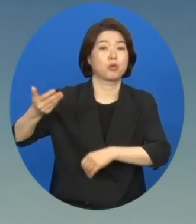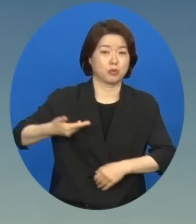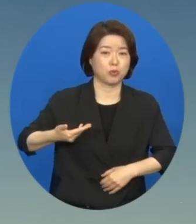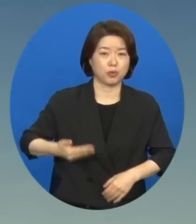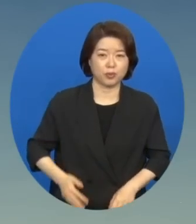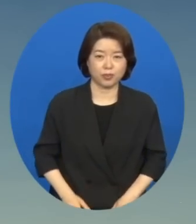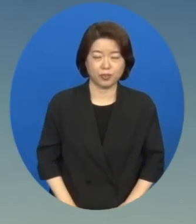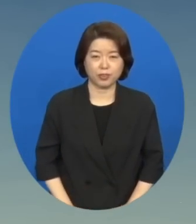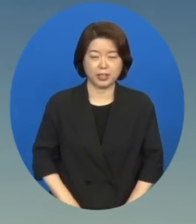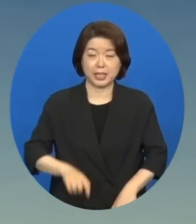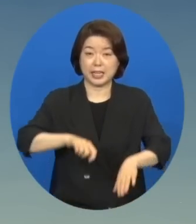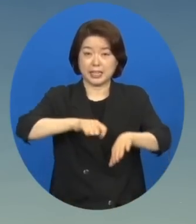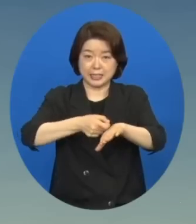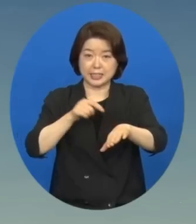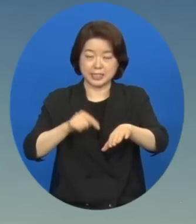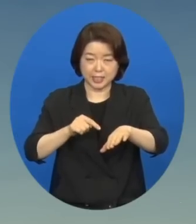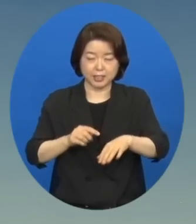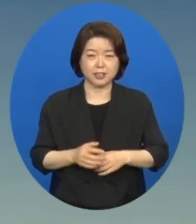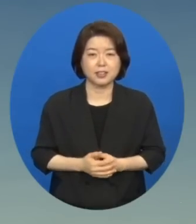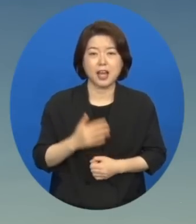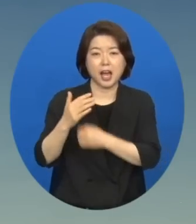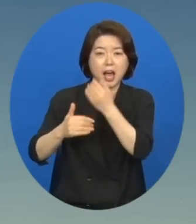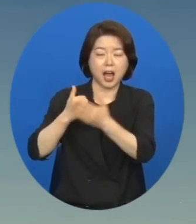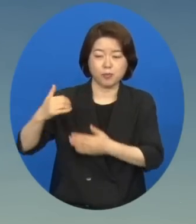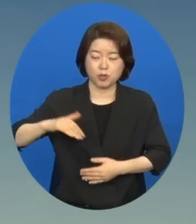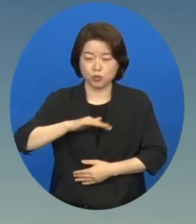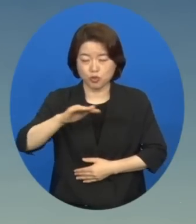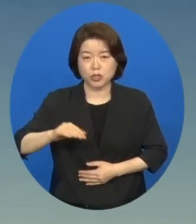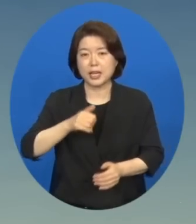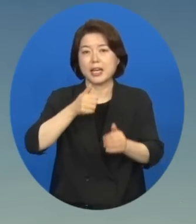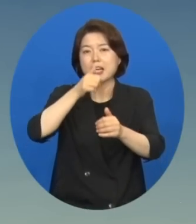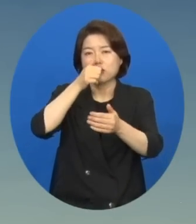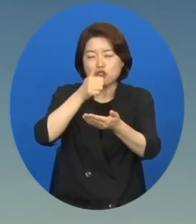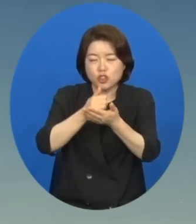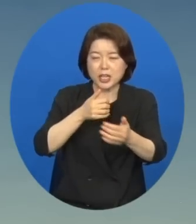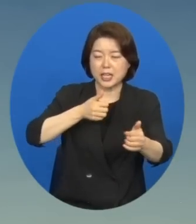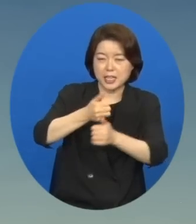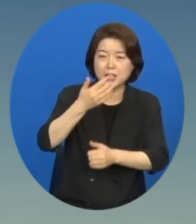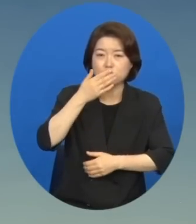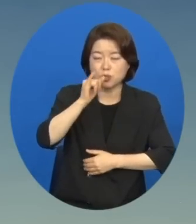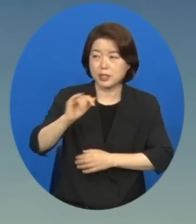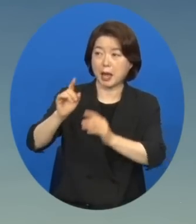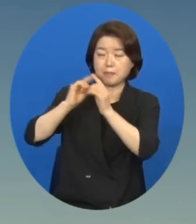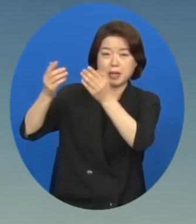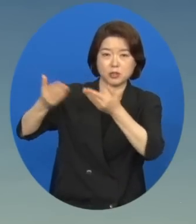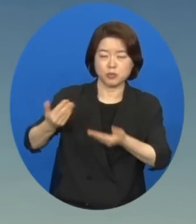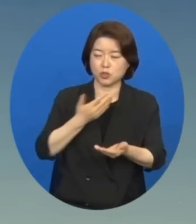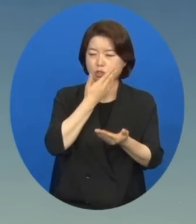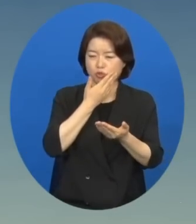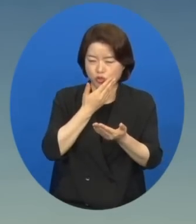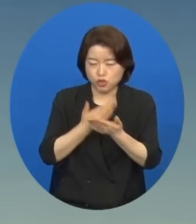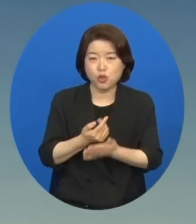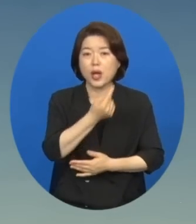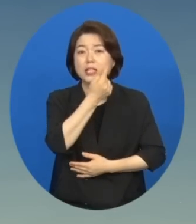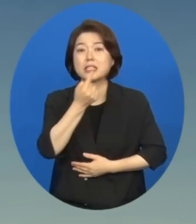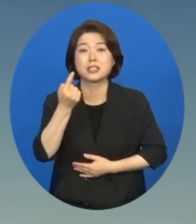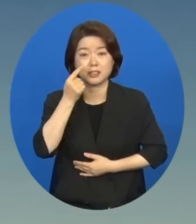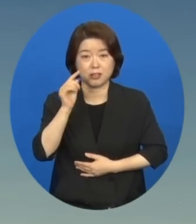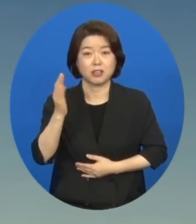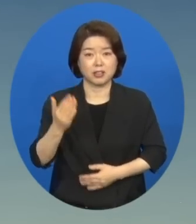그러니까 징계는 하나님께서 우리가 죄를 이길 수 있다라고 말씀하시는 아주 중요한 증거인